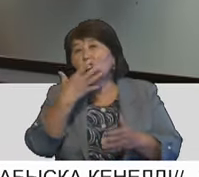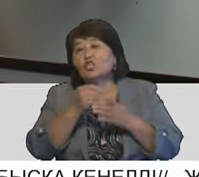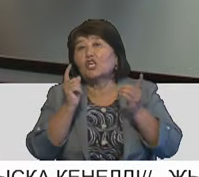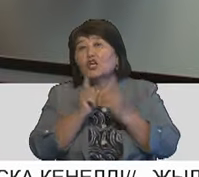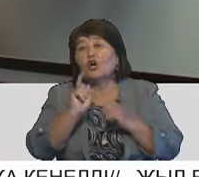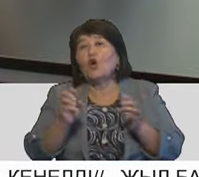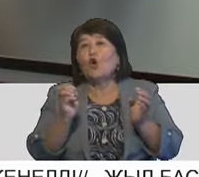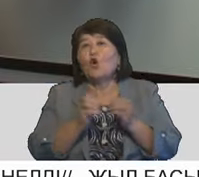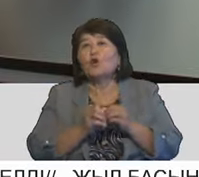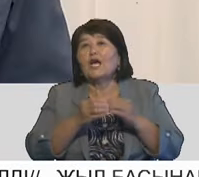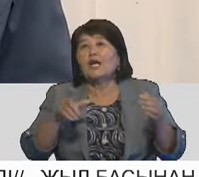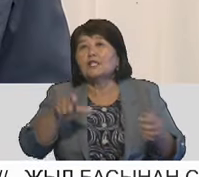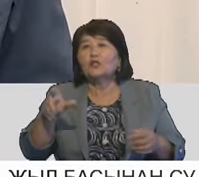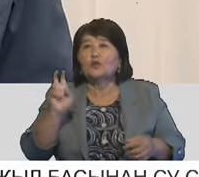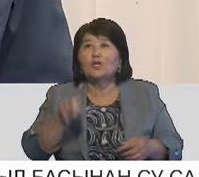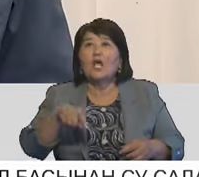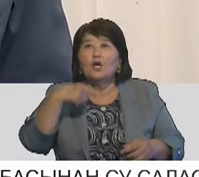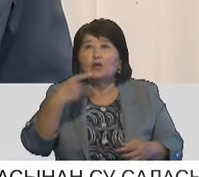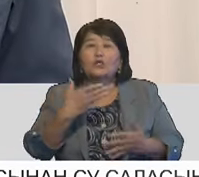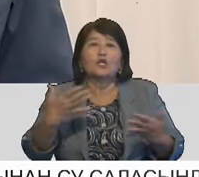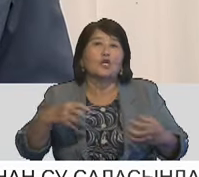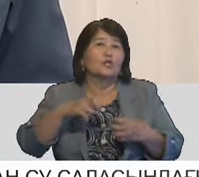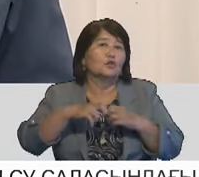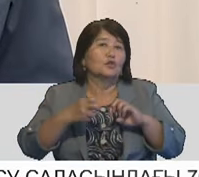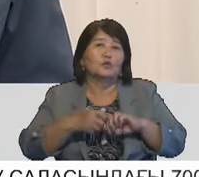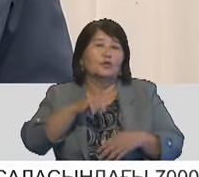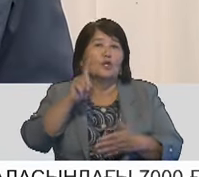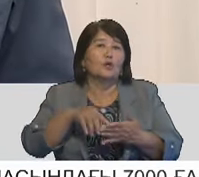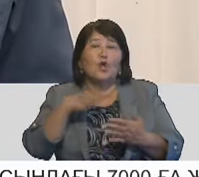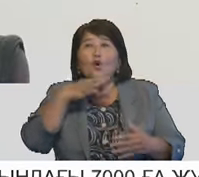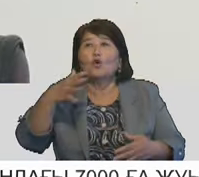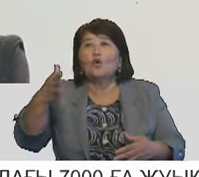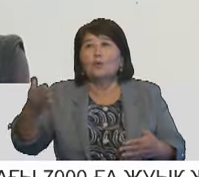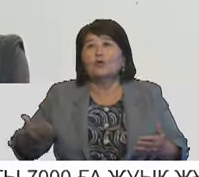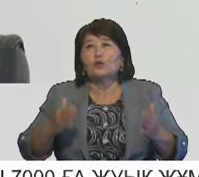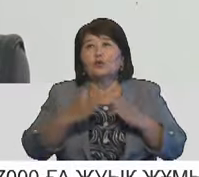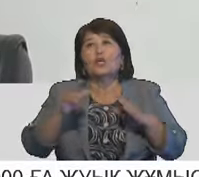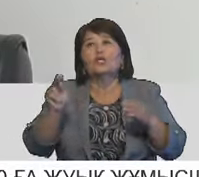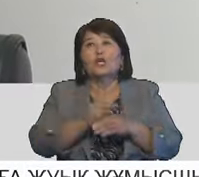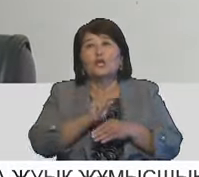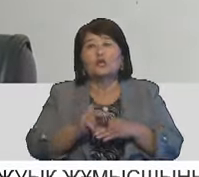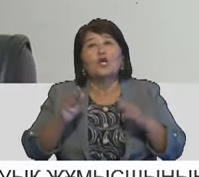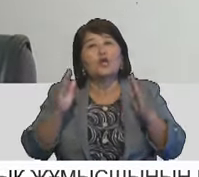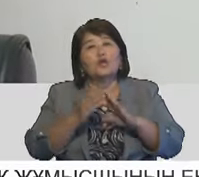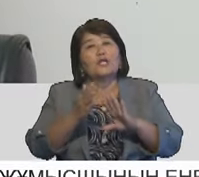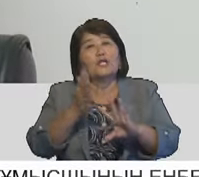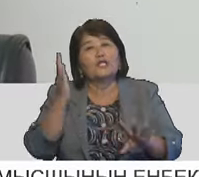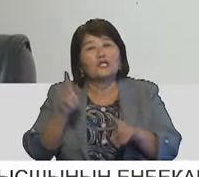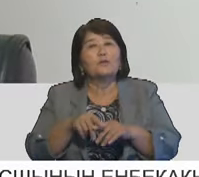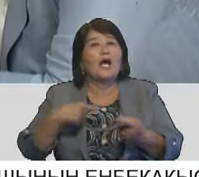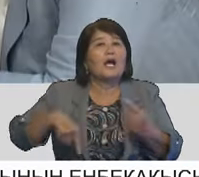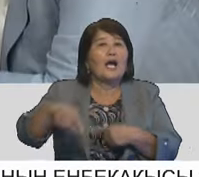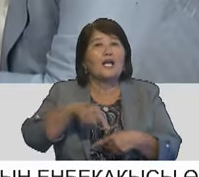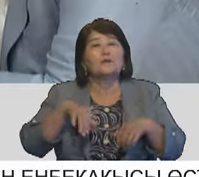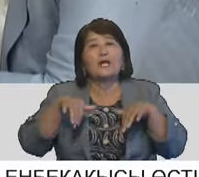қабылдауына 10-нан аса тұрғын келді. Көтерілген сұрақтар сан алуан. Көпшілікті көпқабатты тұрғын үйді жөндеу, баспана кезегі мен кәсіпкерлік